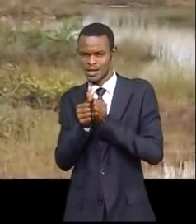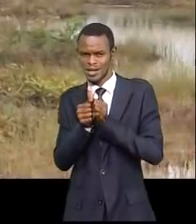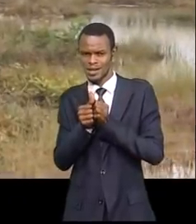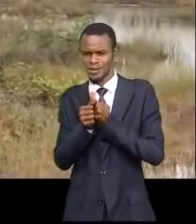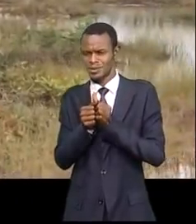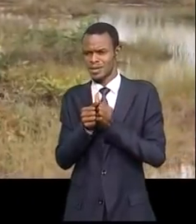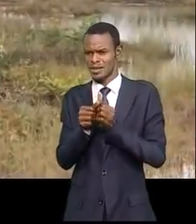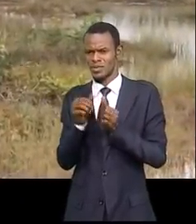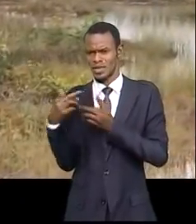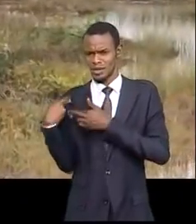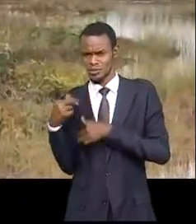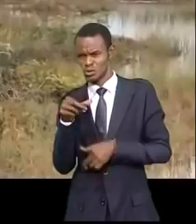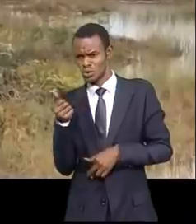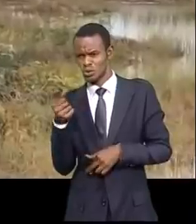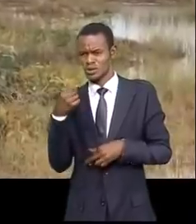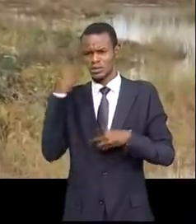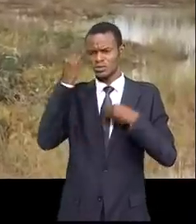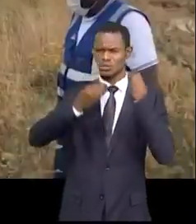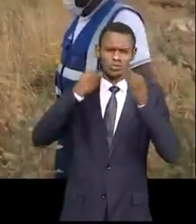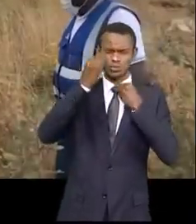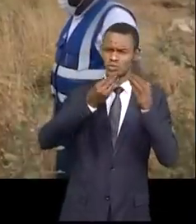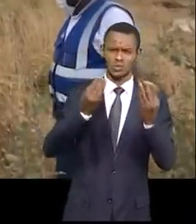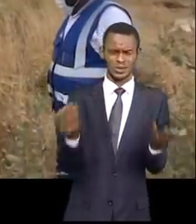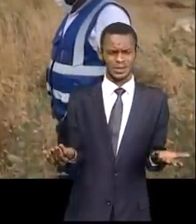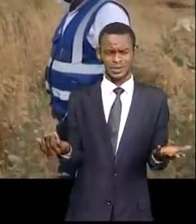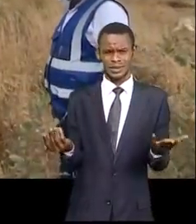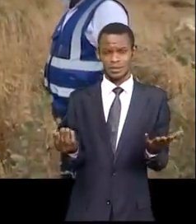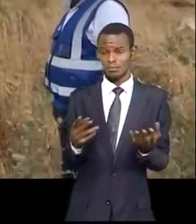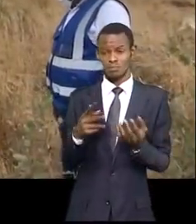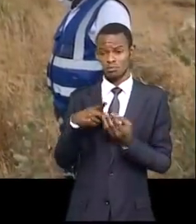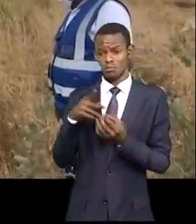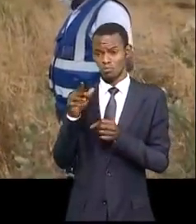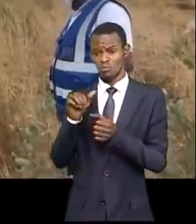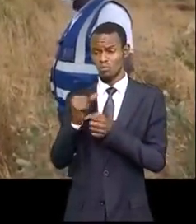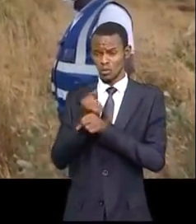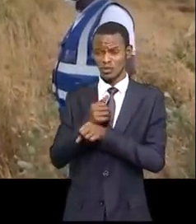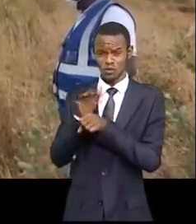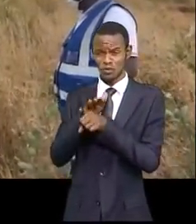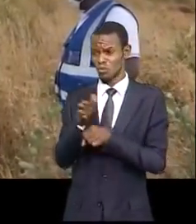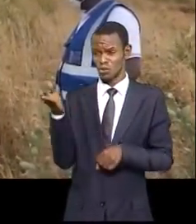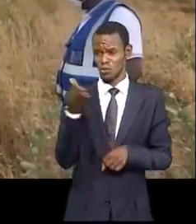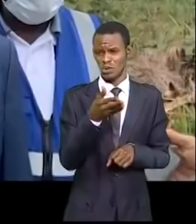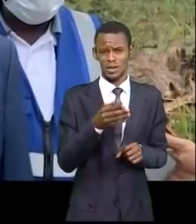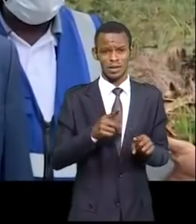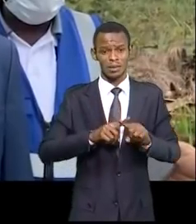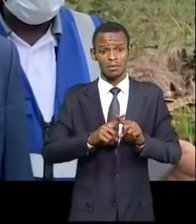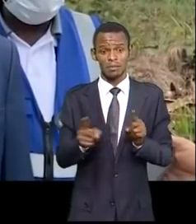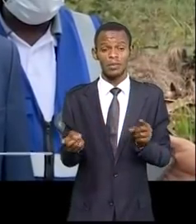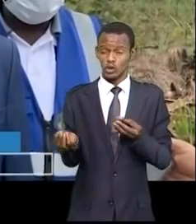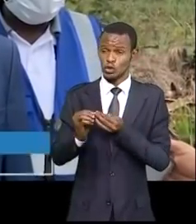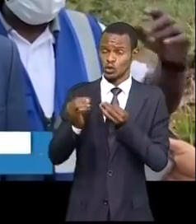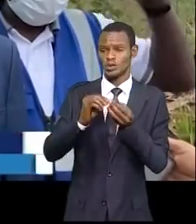câbles et snell semblent sortis de leur agenda sans électricité le développement est impossible et ça tout le monde laissez nous avons